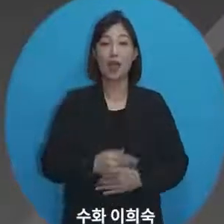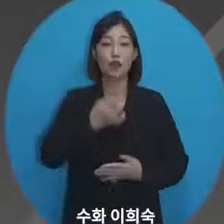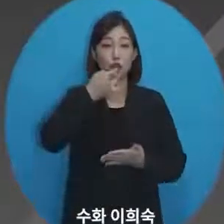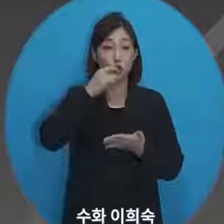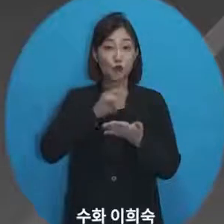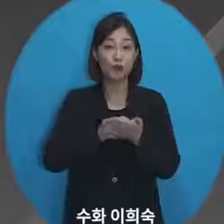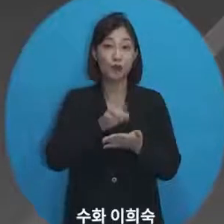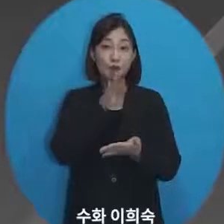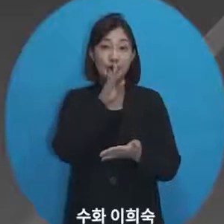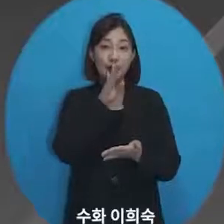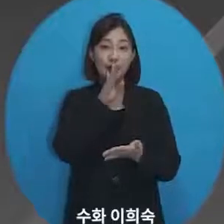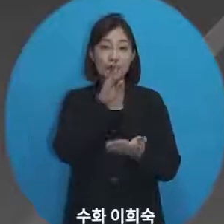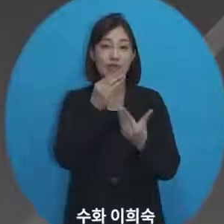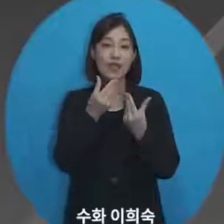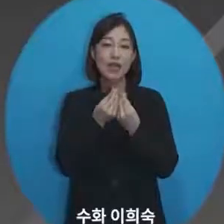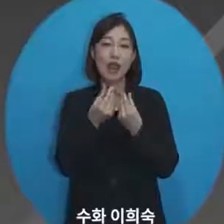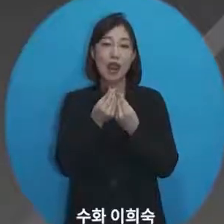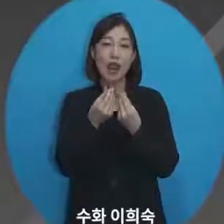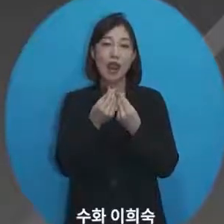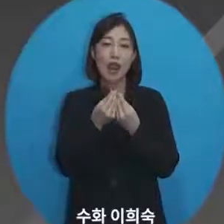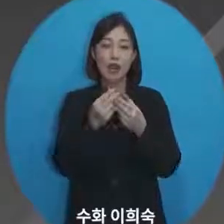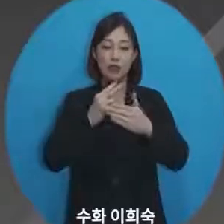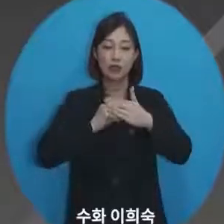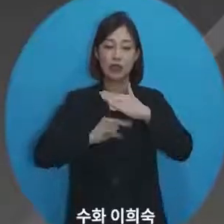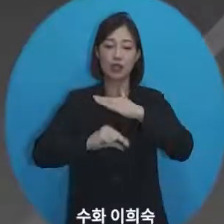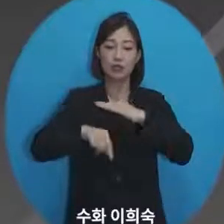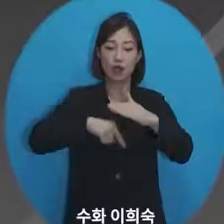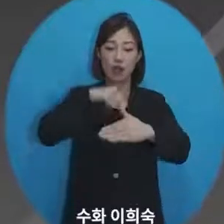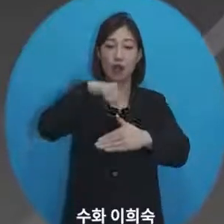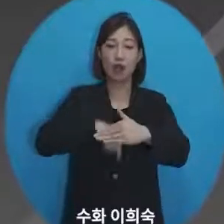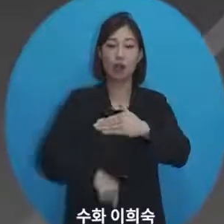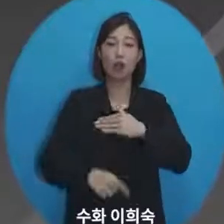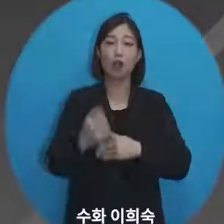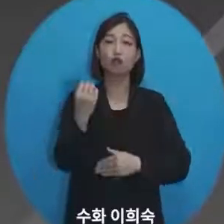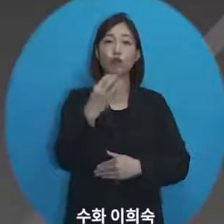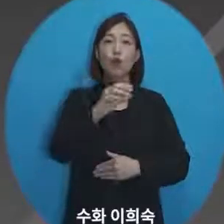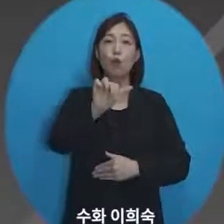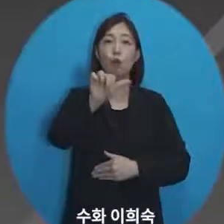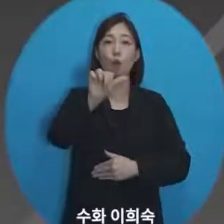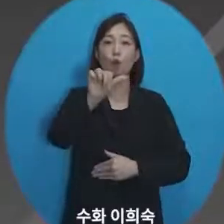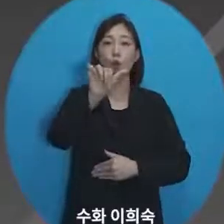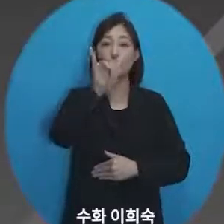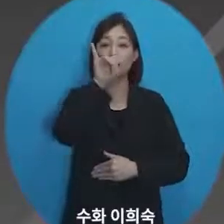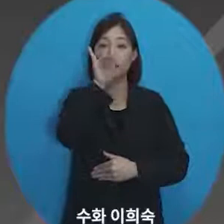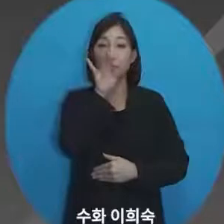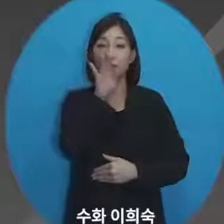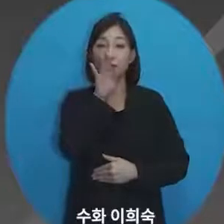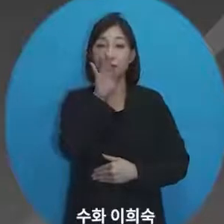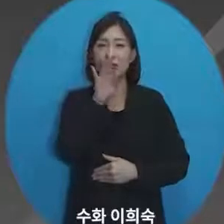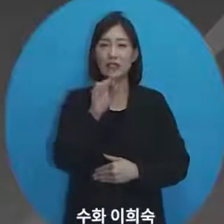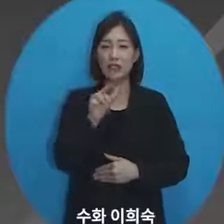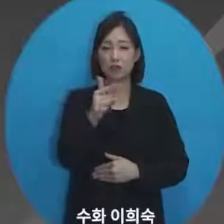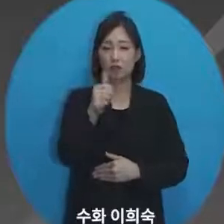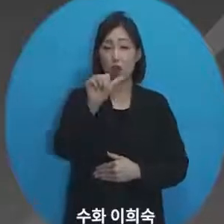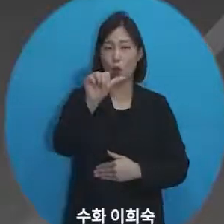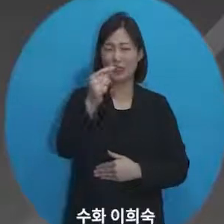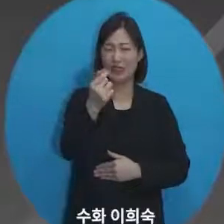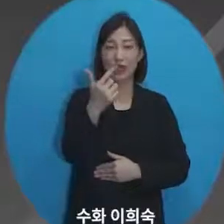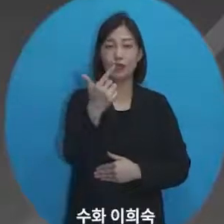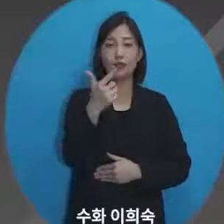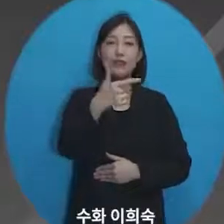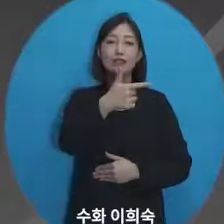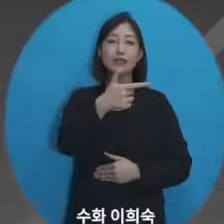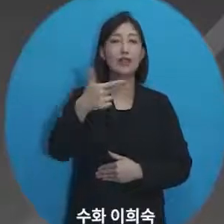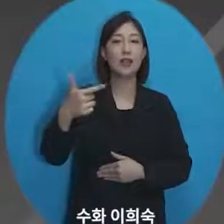그래서 지금 같은 경우는 숫자 5, 지하철역에서 5라는 숫자 그리고 굉장히 조명이라는 걸